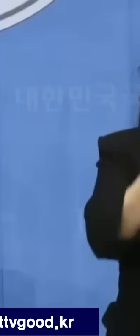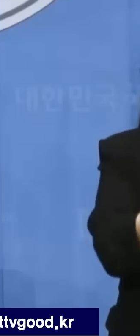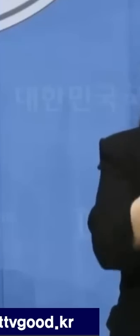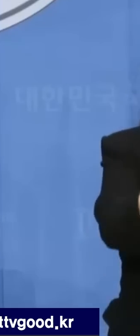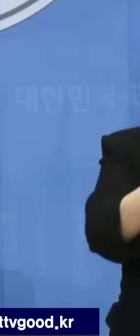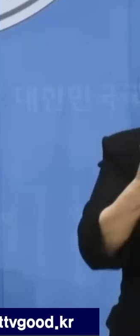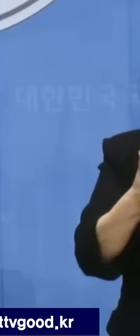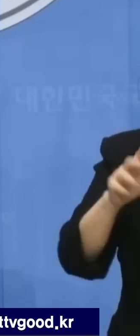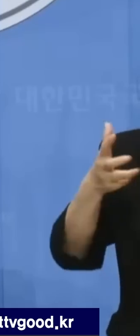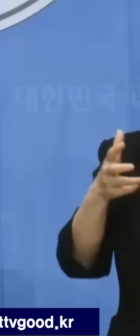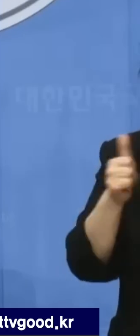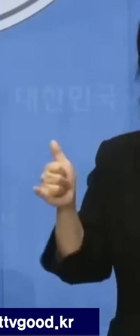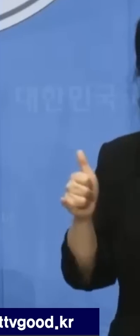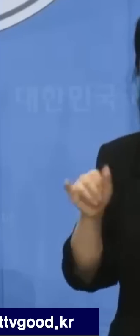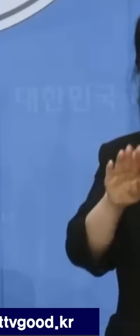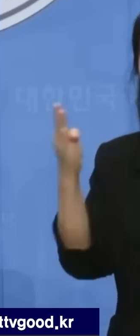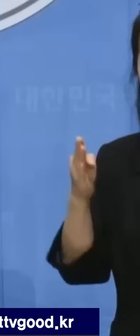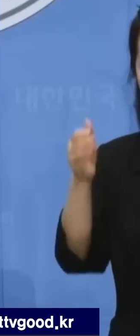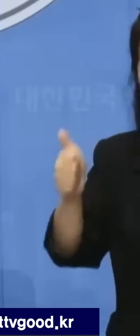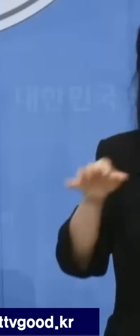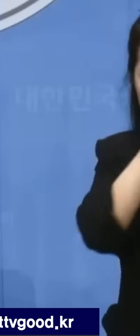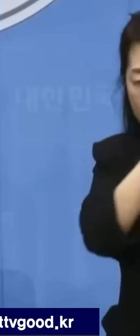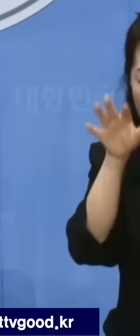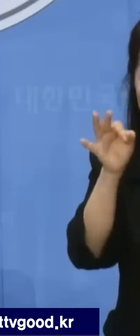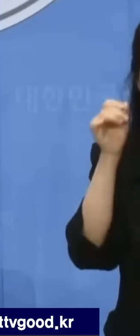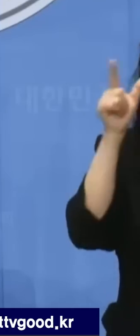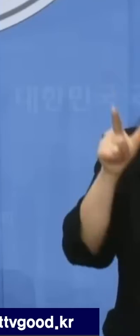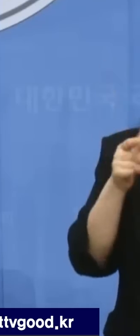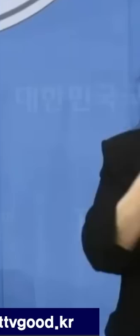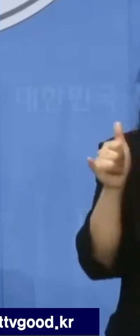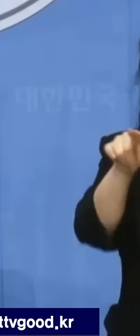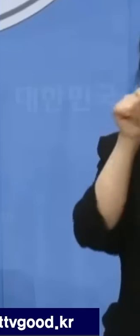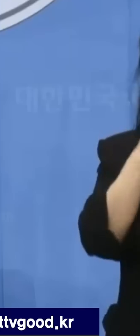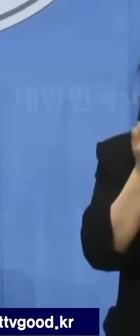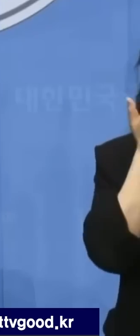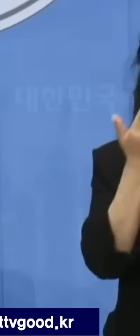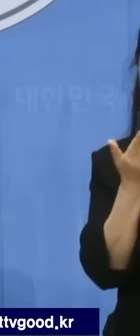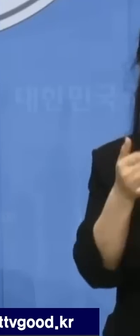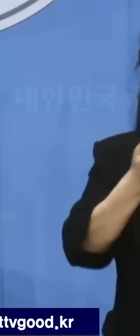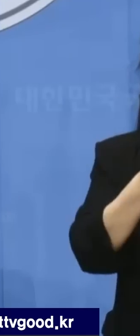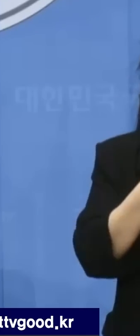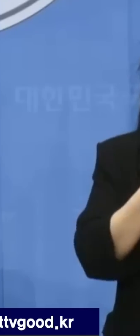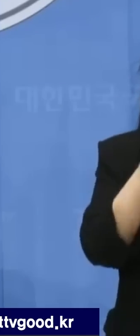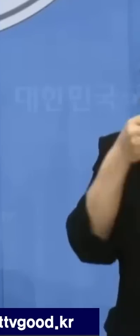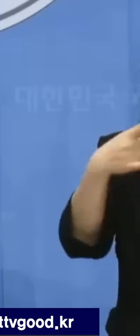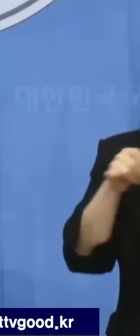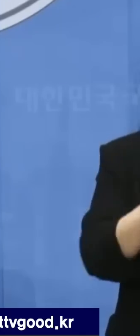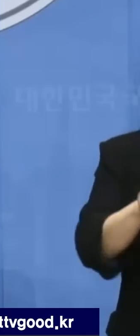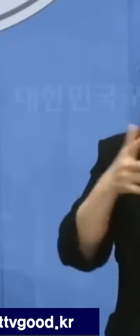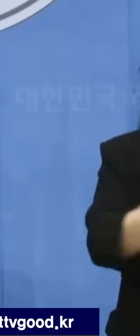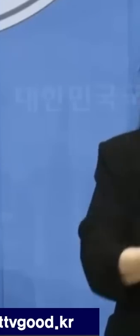아닌 열린 국민 공천으로 보다 경쟁력 있고 참신한 인재가 등용될 수 있도록 비례대표 국회의원 추천